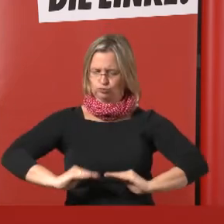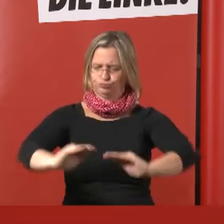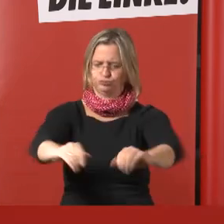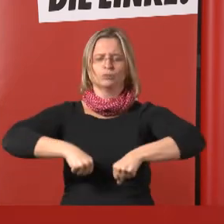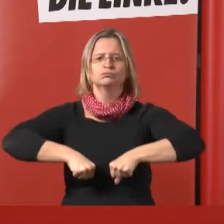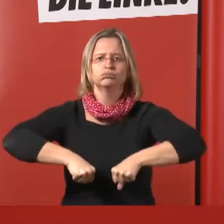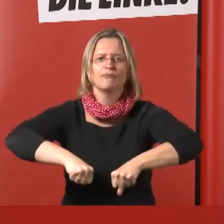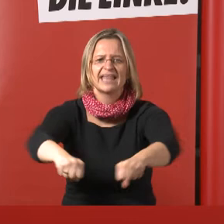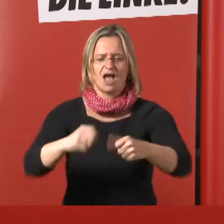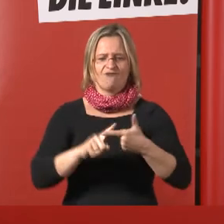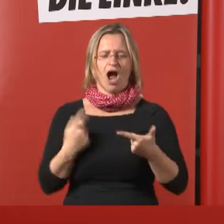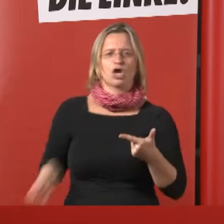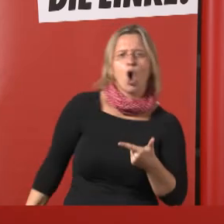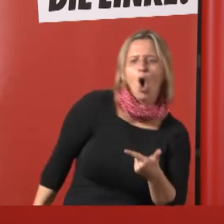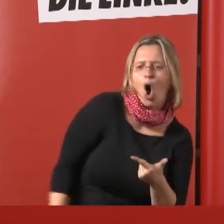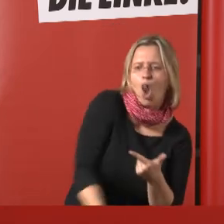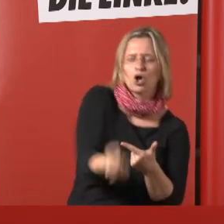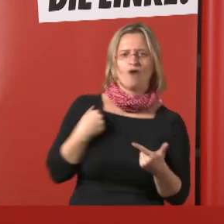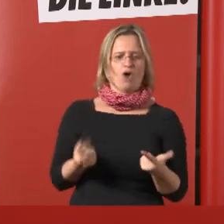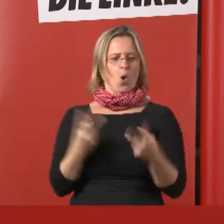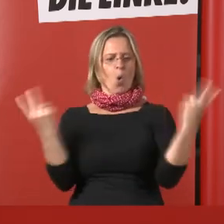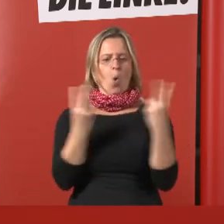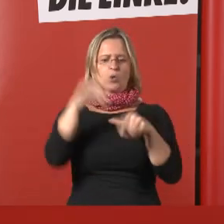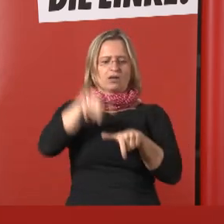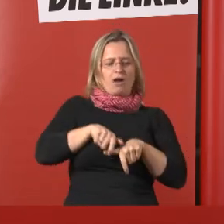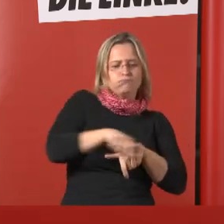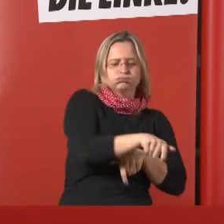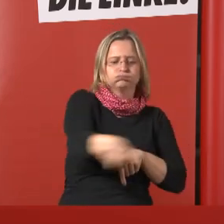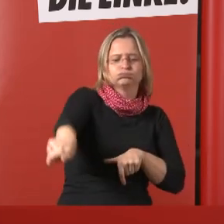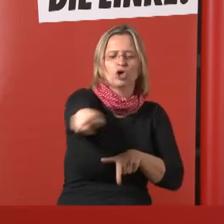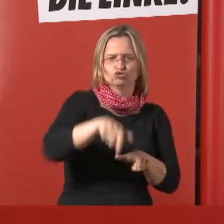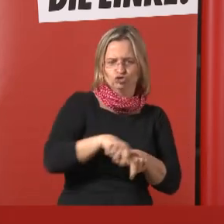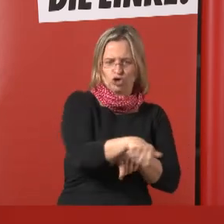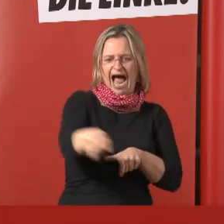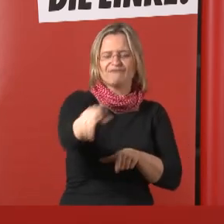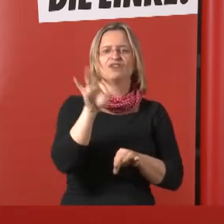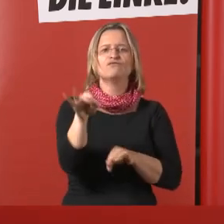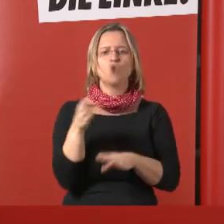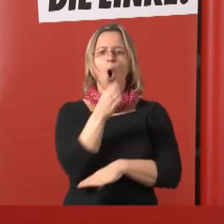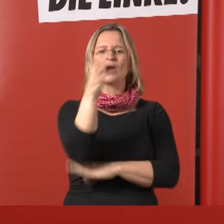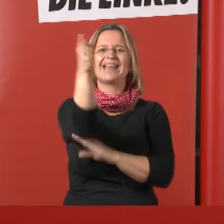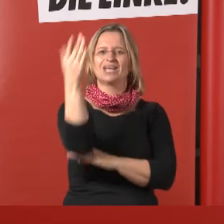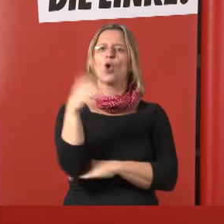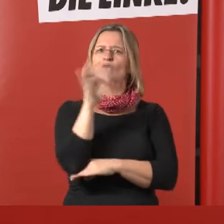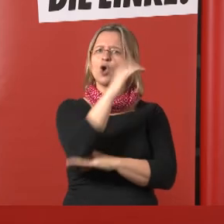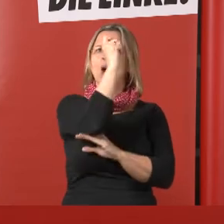Rollstuhl, sondern auch Menschen, die mit Kinderwagen unterwegs sind oder mit Rollkoffern unterwegs sind. Der